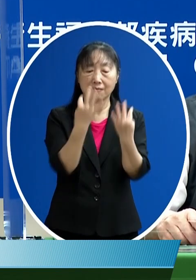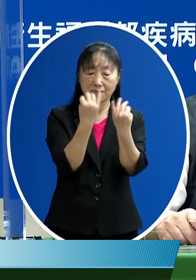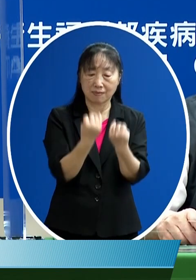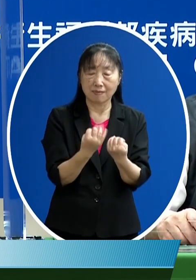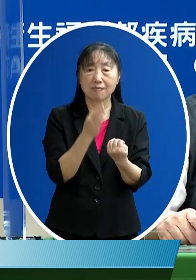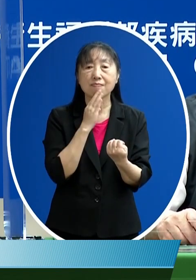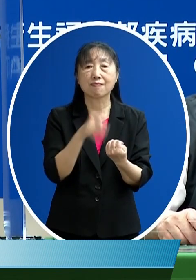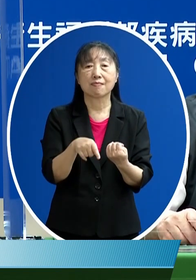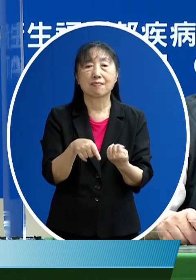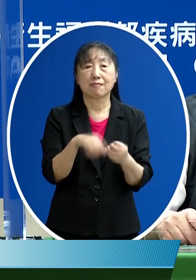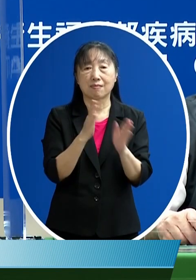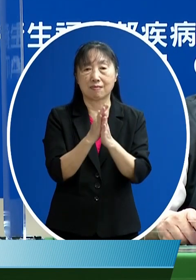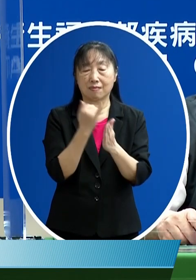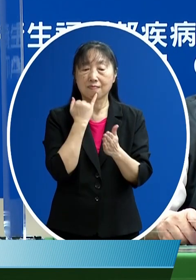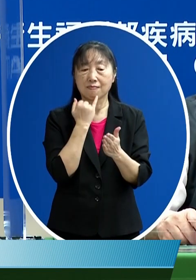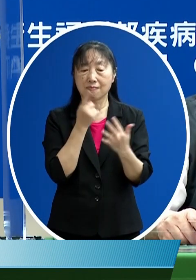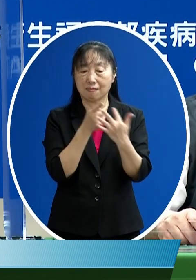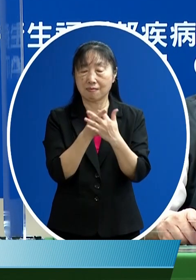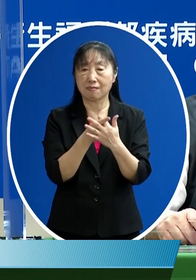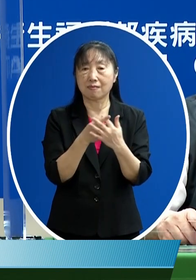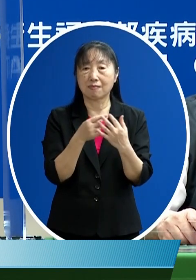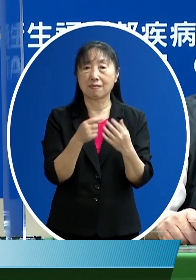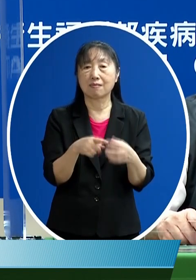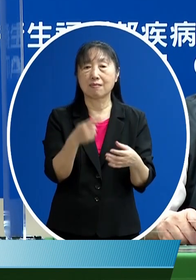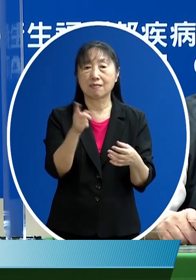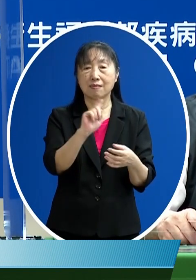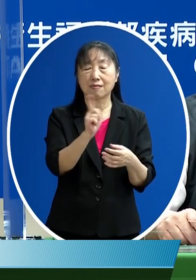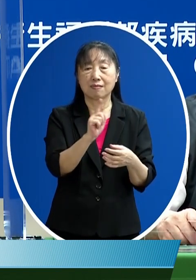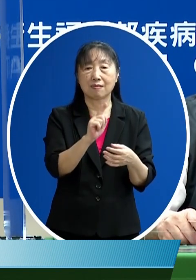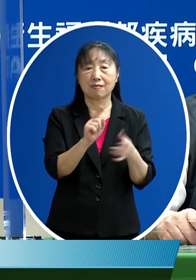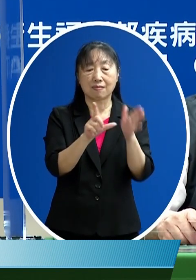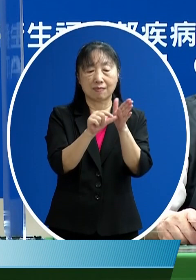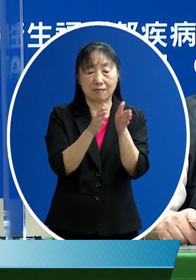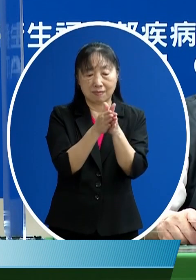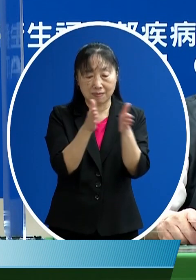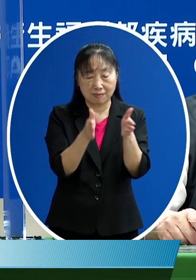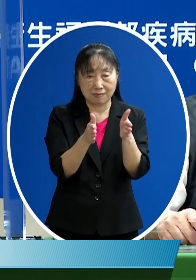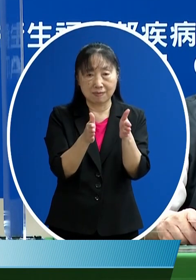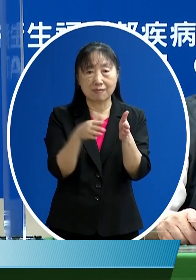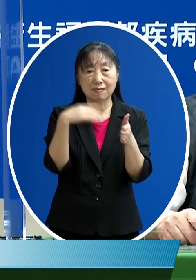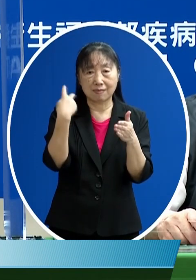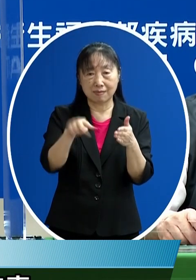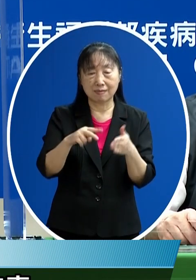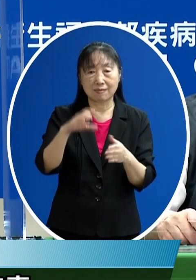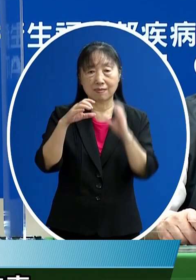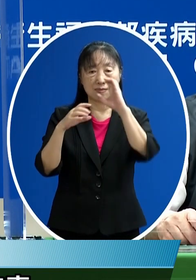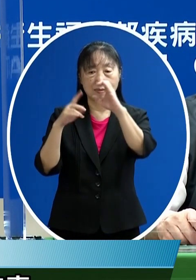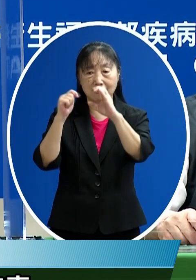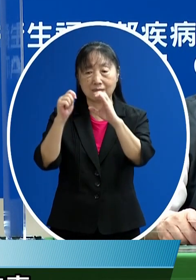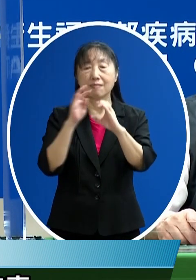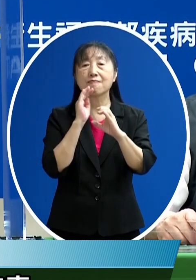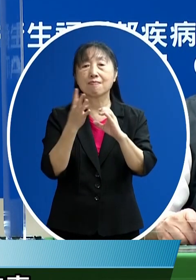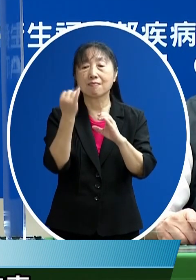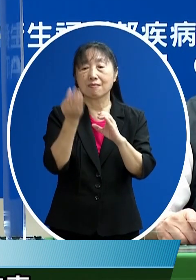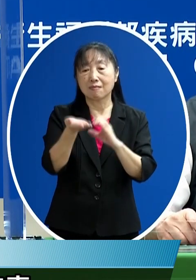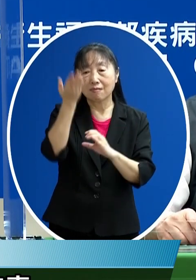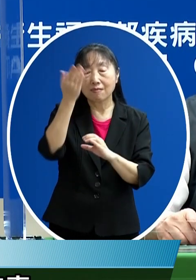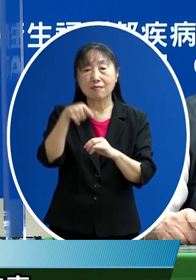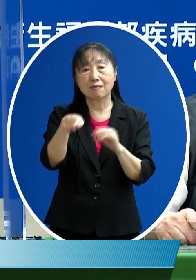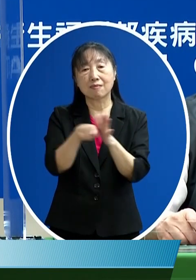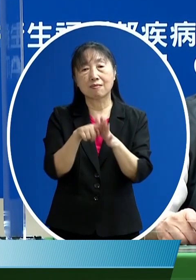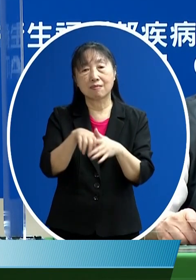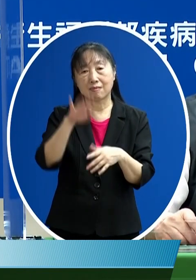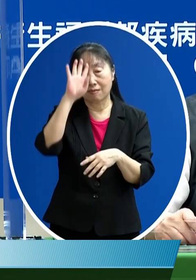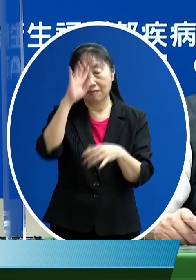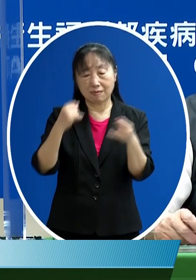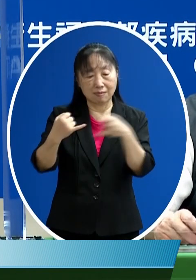字，其实也看得出来，就是在一定的时间跟一定的，一定的 CT 值以上，事实上是培养不出来病毒，所